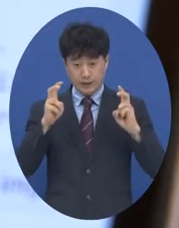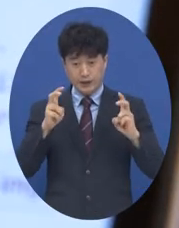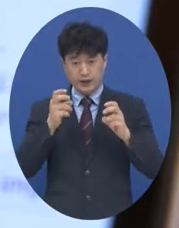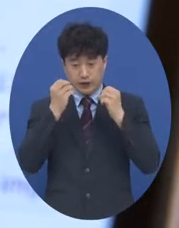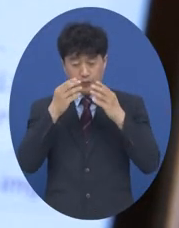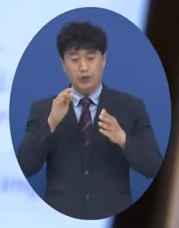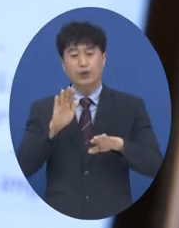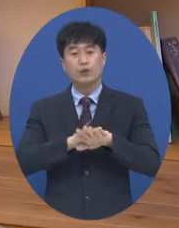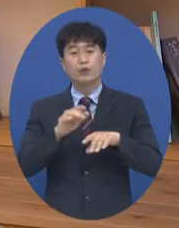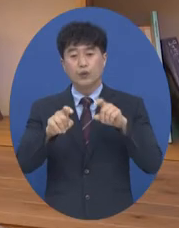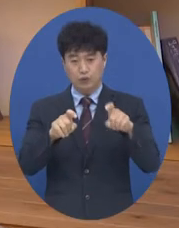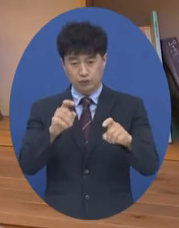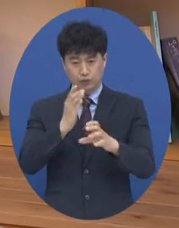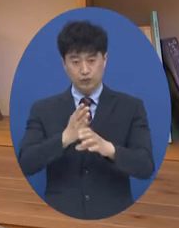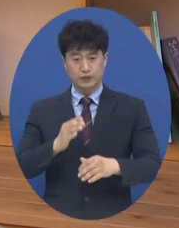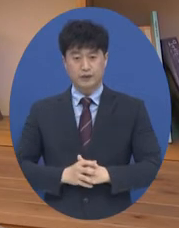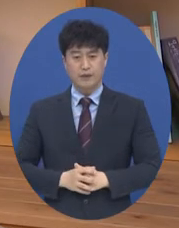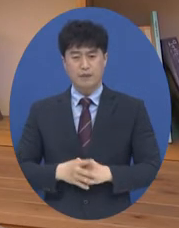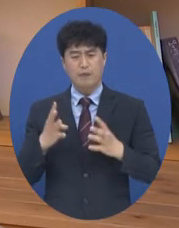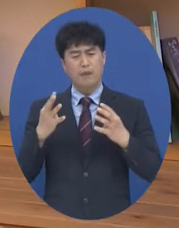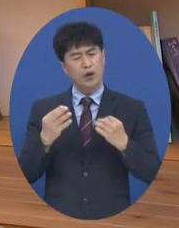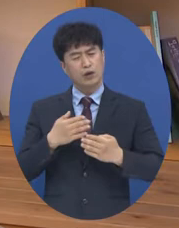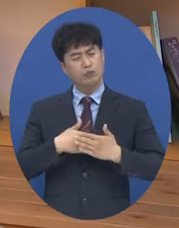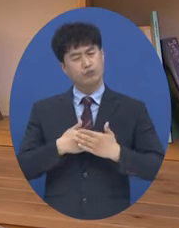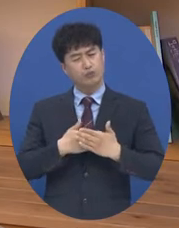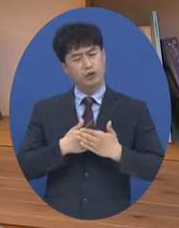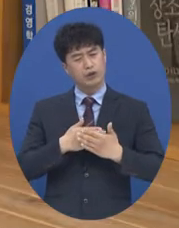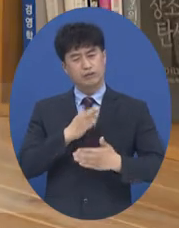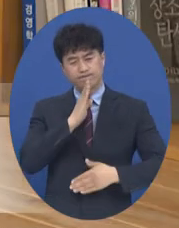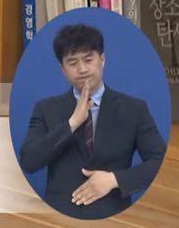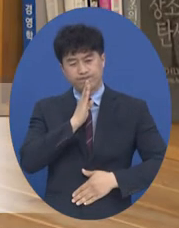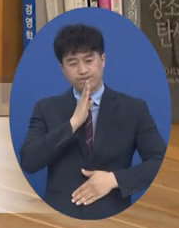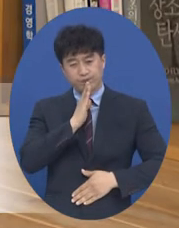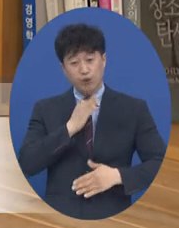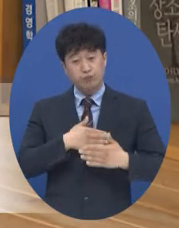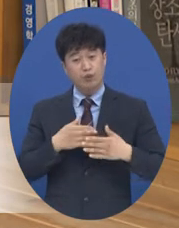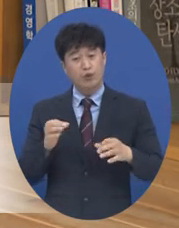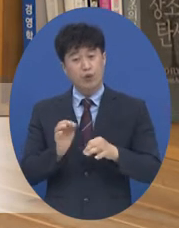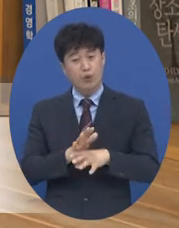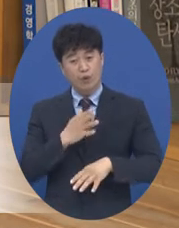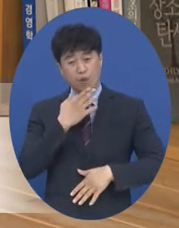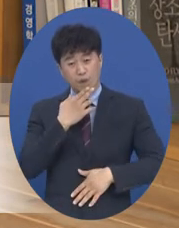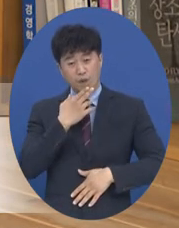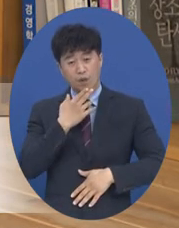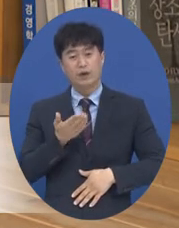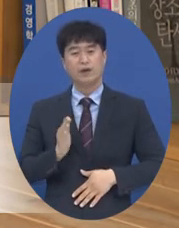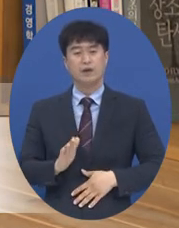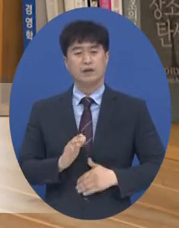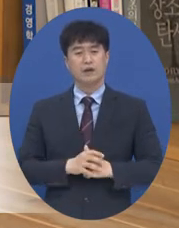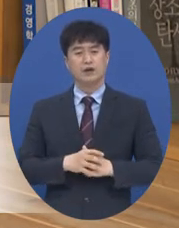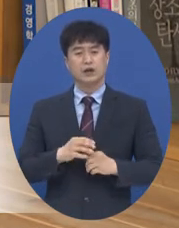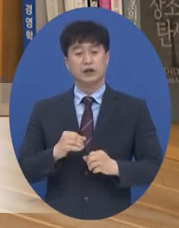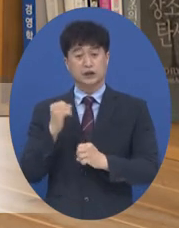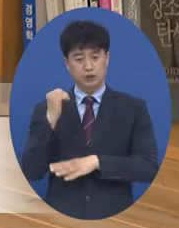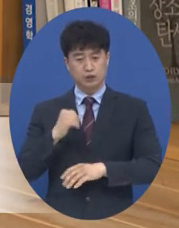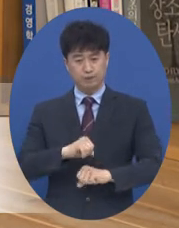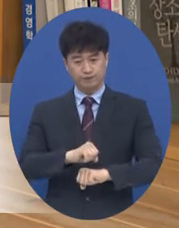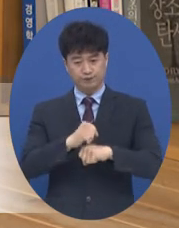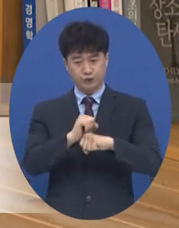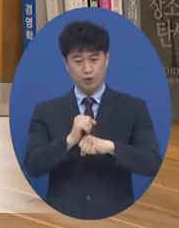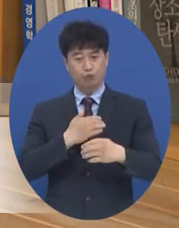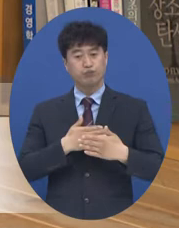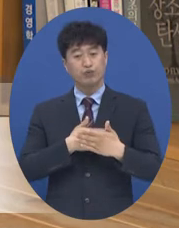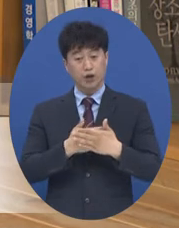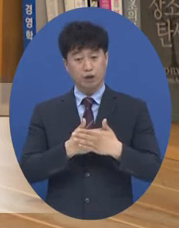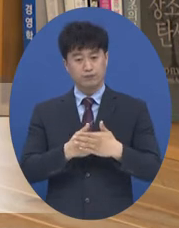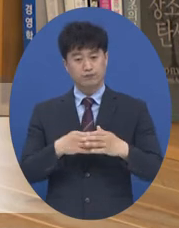업계라는 꿈에 새롭게 도전하는 중입니다. 많이 불안했던 게 사실이에요. 불안함을 없앨 순 없었는데 제 기초가 쌓이다